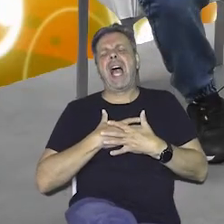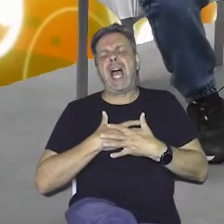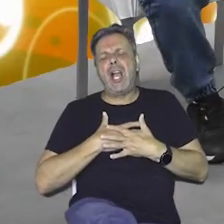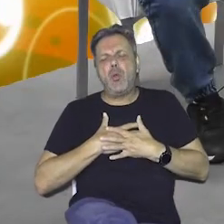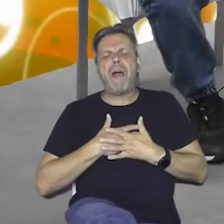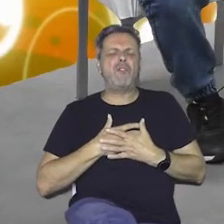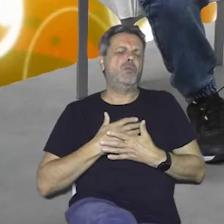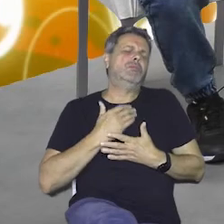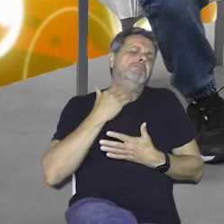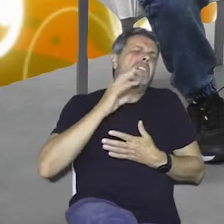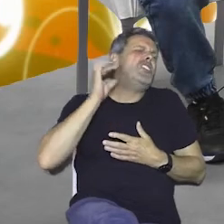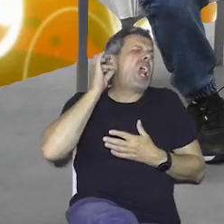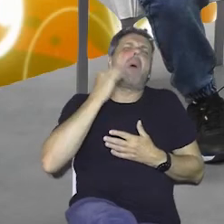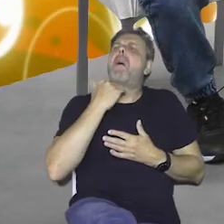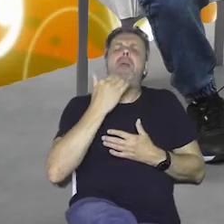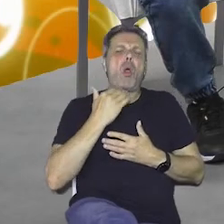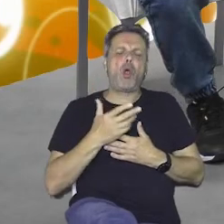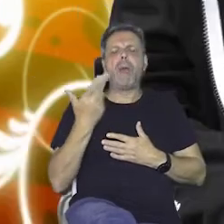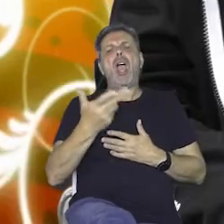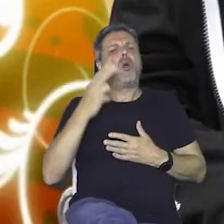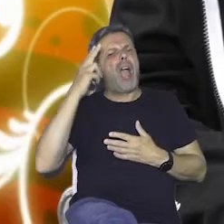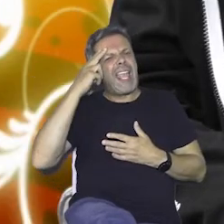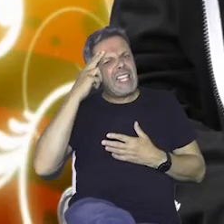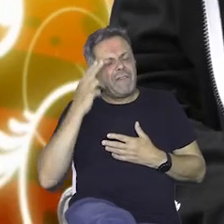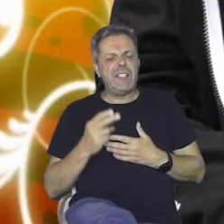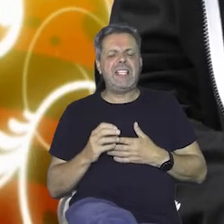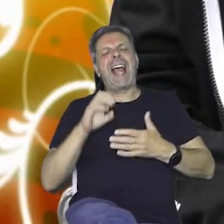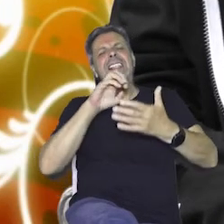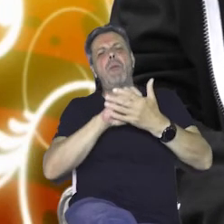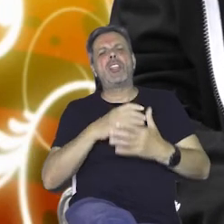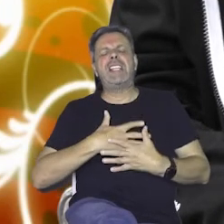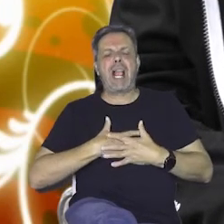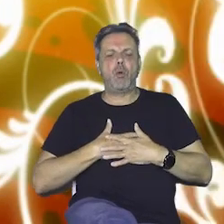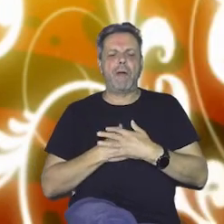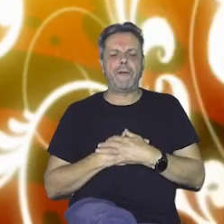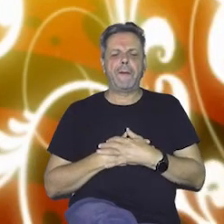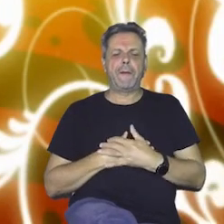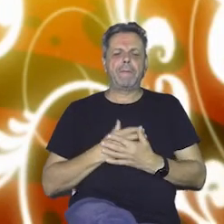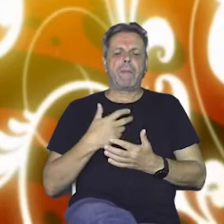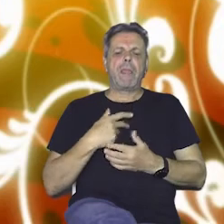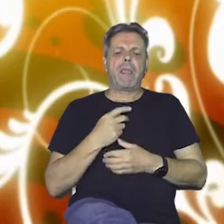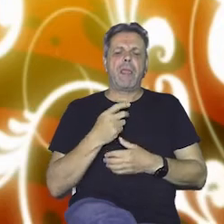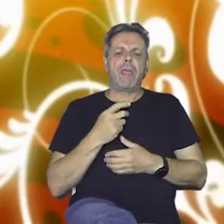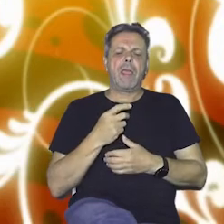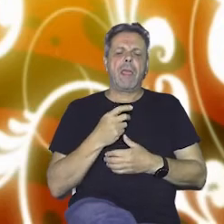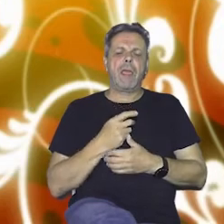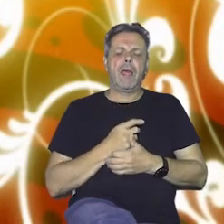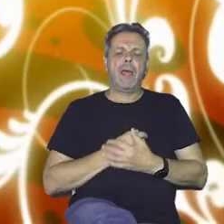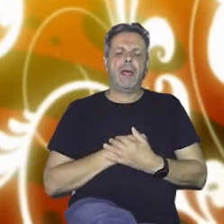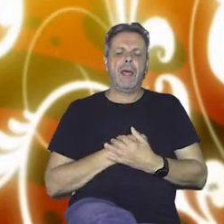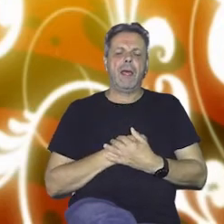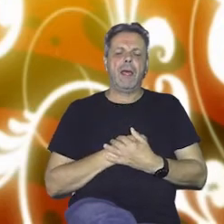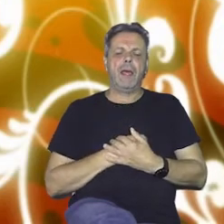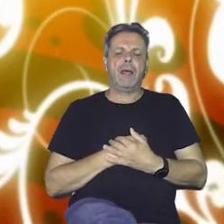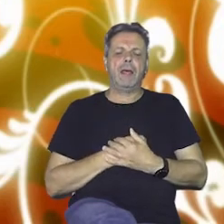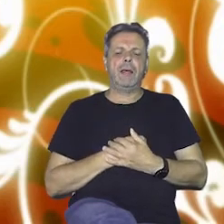kojom, koja identificira ili simbolizira tu ljubav. Pa ću samo malo, mogu? Evo,